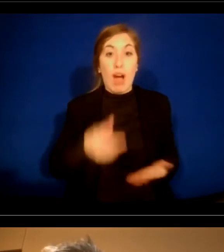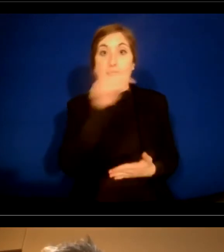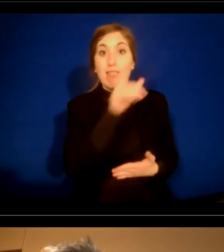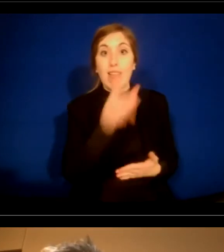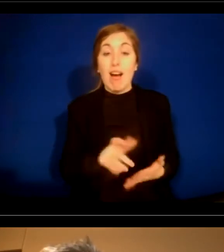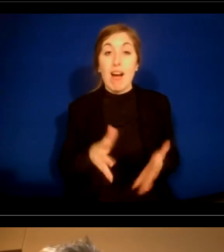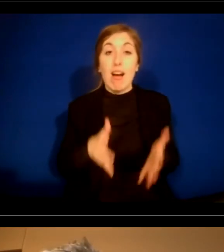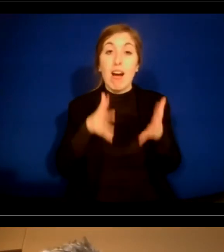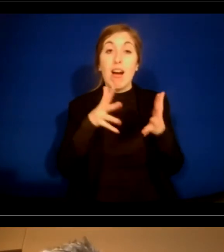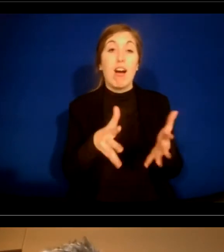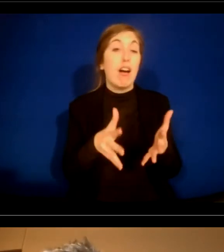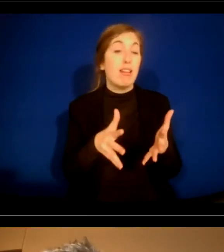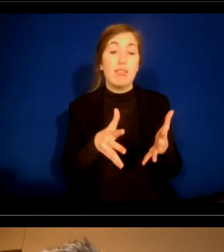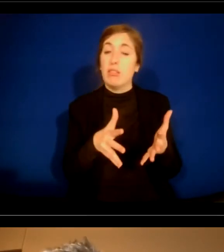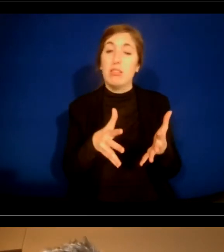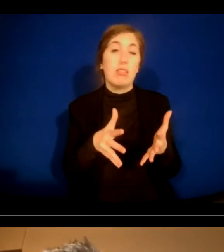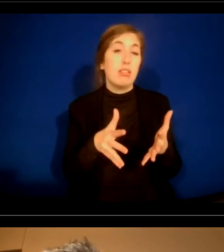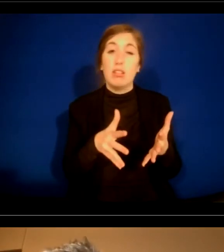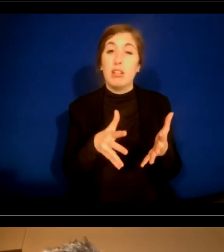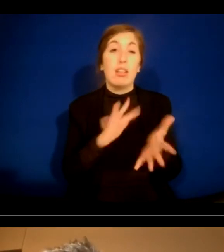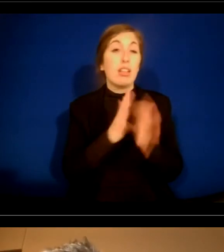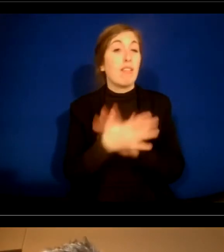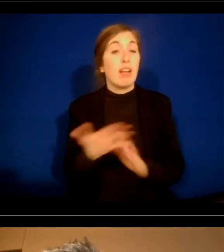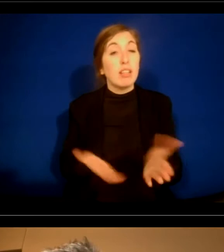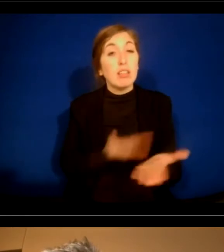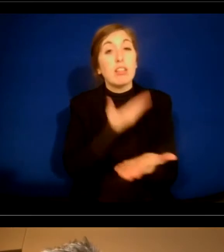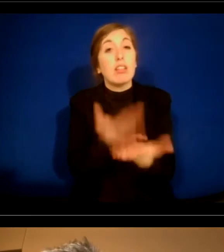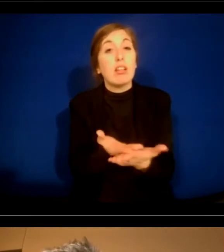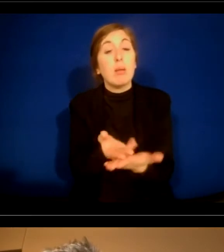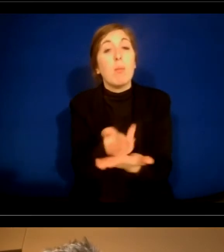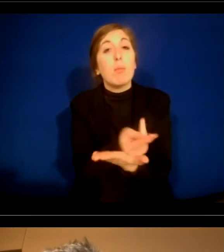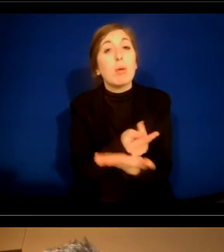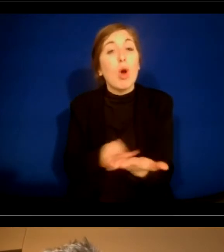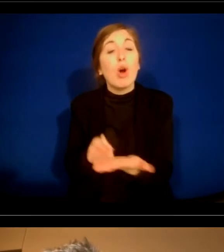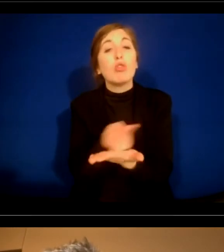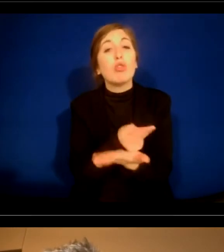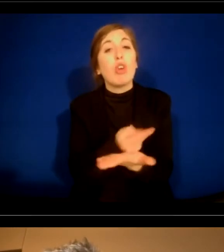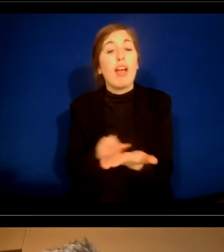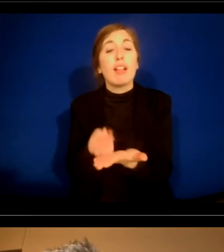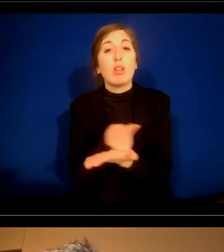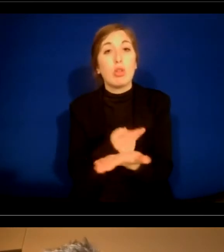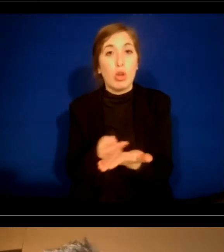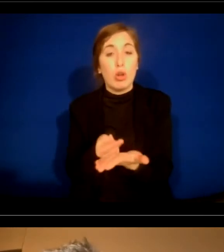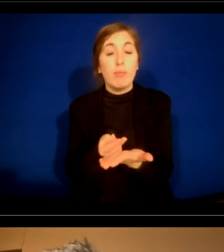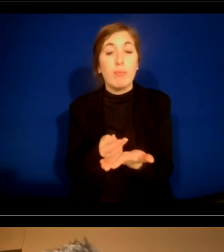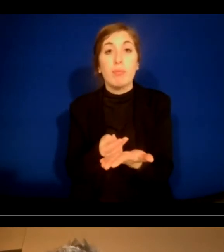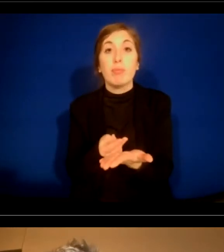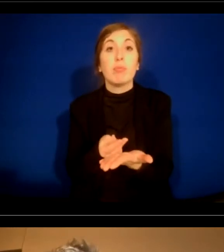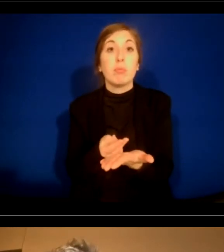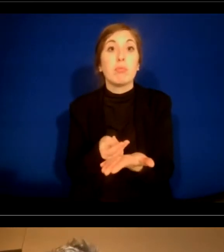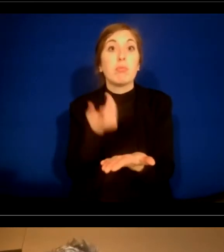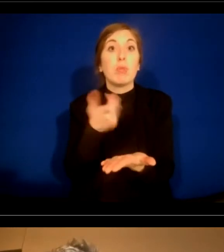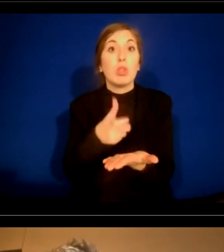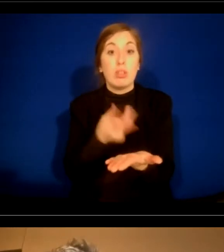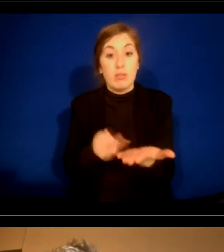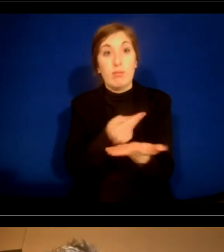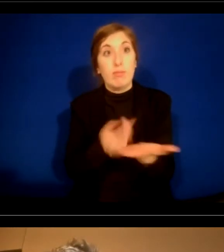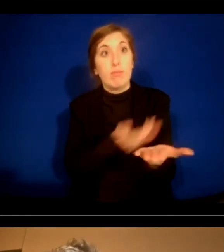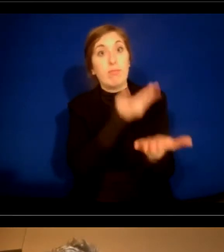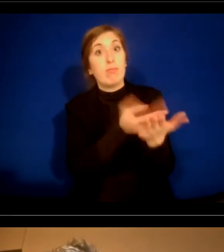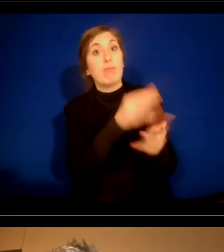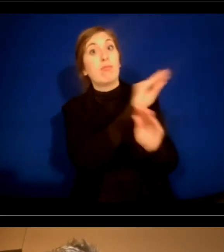anche delle proposte che possono essere delle proposte di progetto che poi chiediamo alle istituzioni in qualche modo